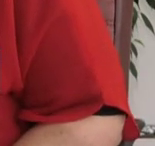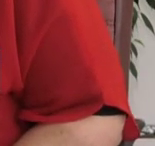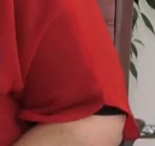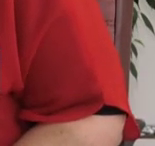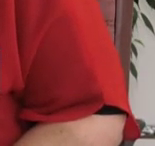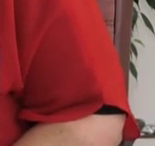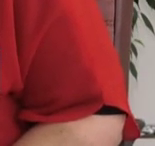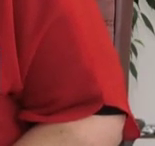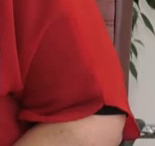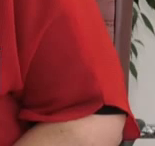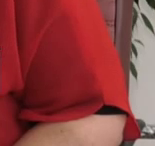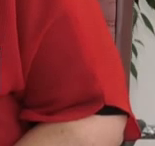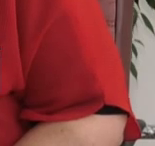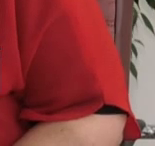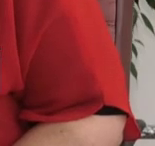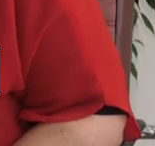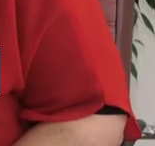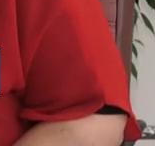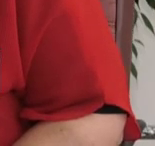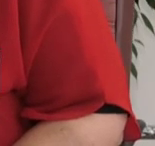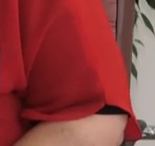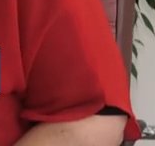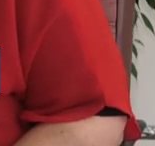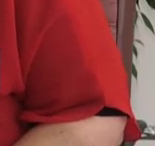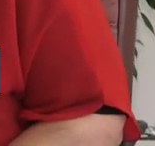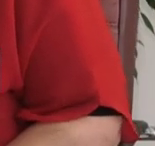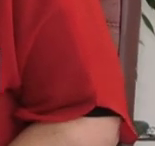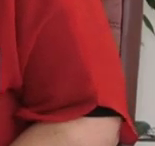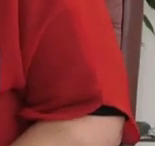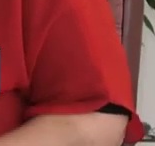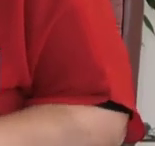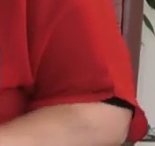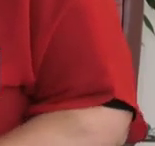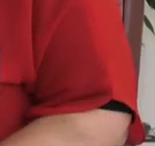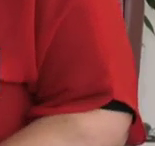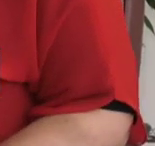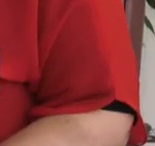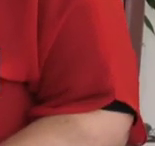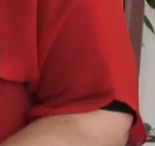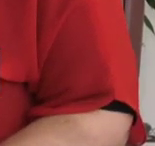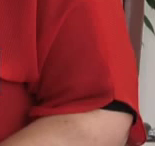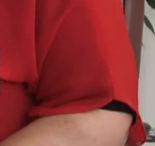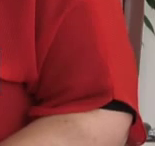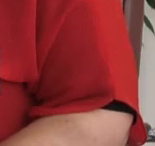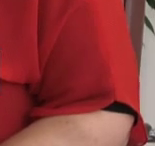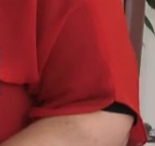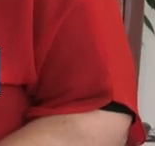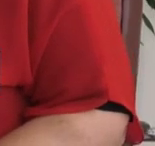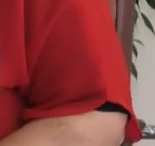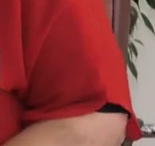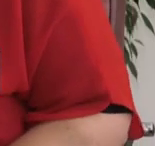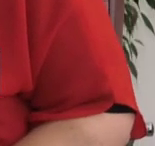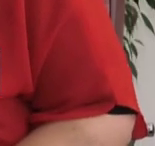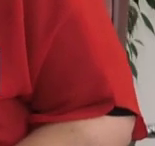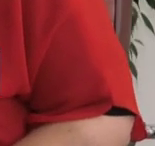окон спортивном зале наверное обращали внимание когда приезжаете мысли 32 школы там спортивном зале вот эти